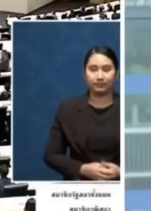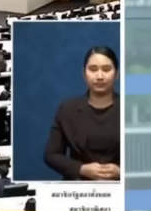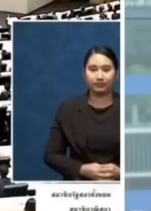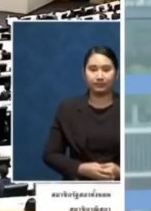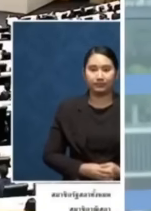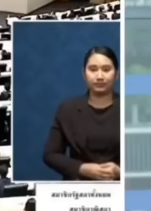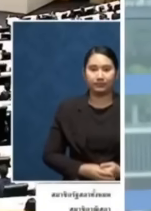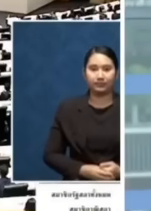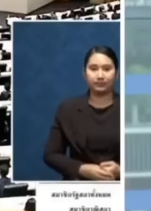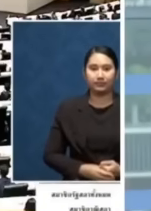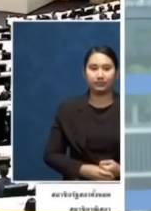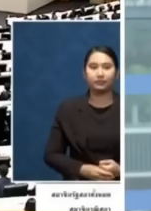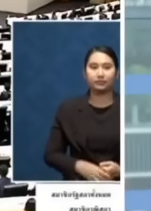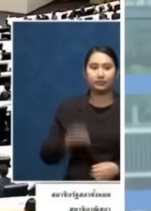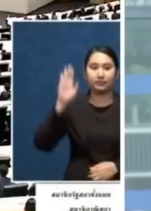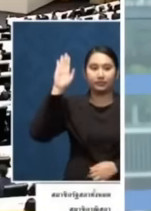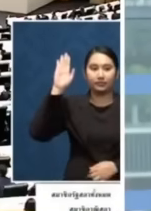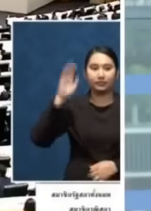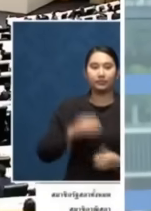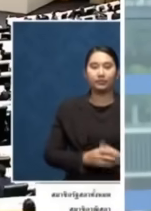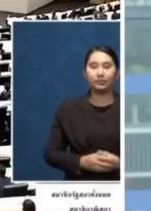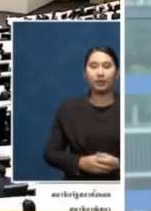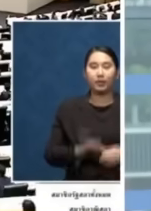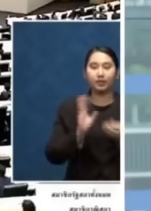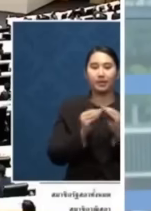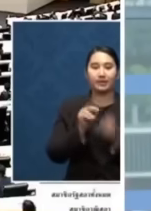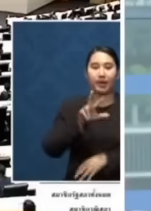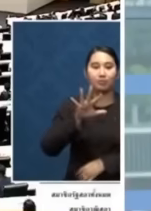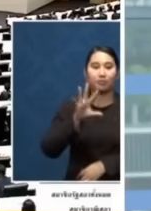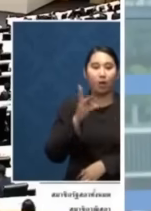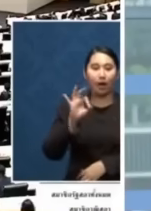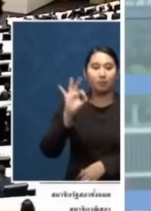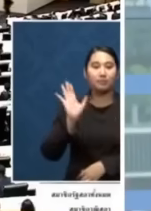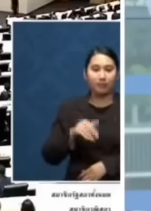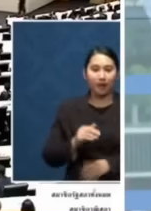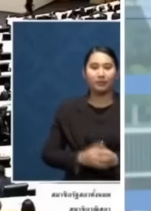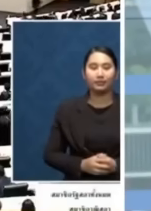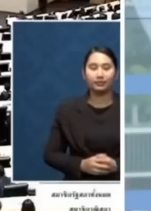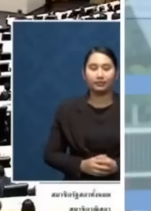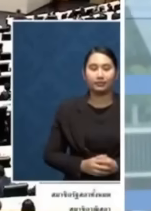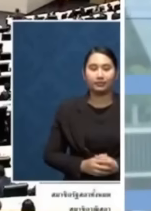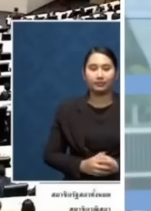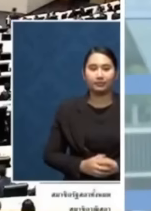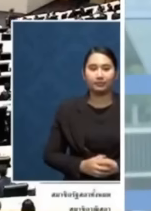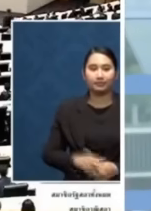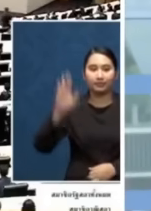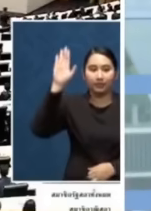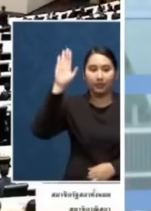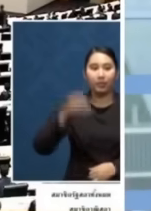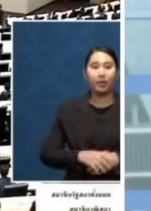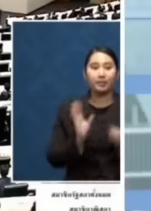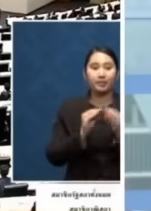แบบมีเงื่อนไขด้วยสำหรับสถาบันก็เลยเป็นประเด็นฮะอย่างที่บอกไปก่อนหน้าคุณพิธาบอกมั่นใจ112คุณชัยธวัฒน์บอกมั่นใจ112คงไม่ใช่ประเด็